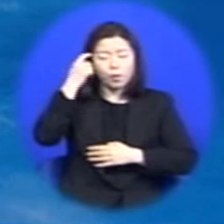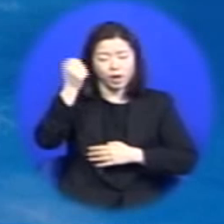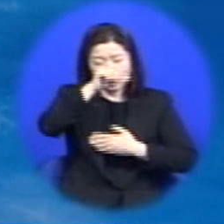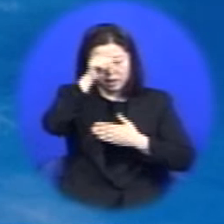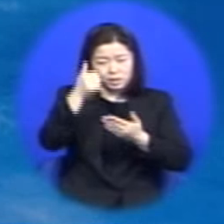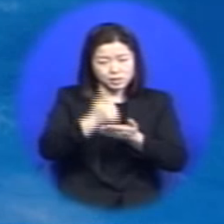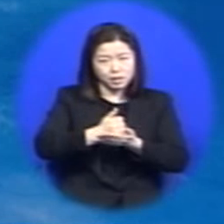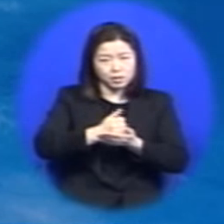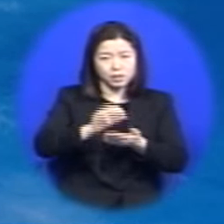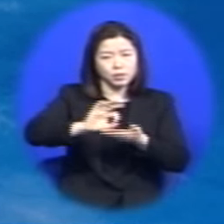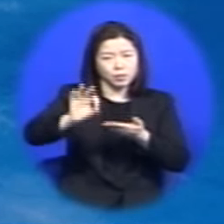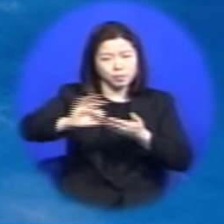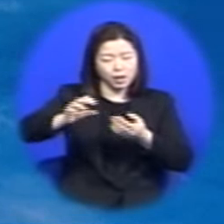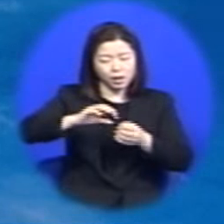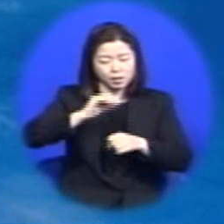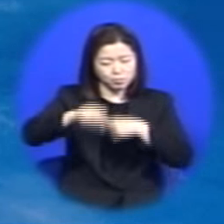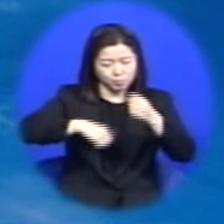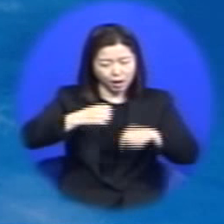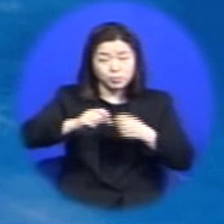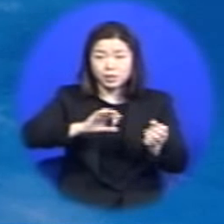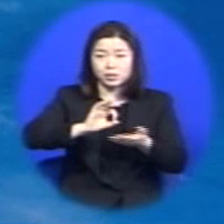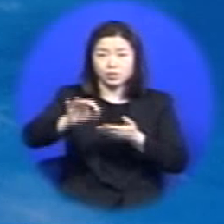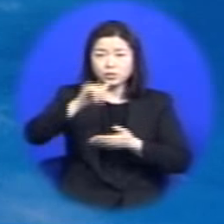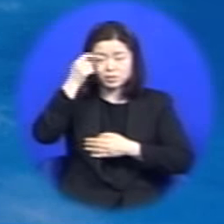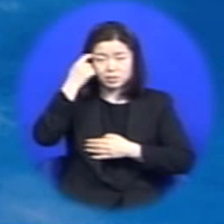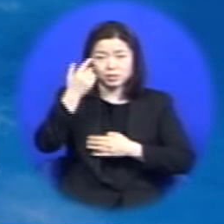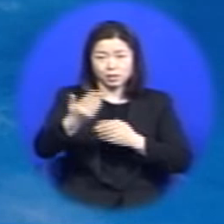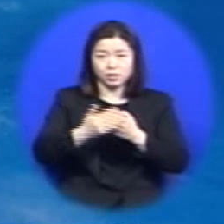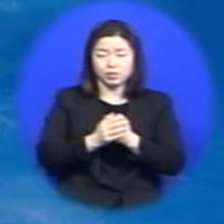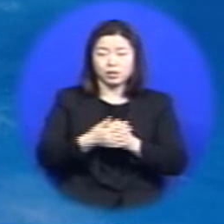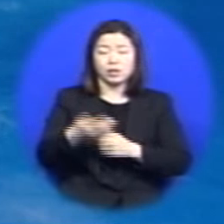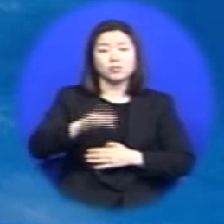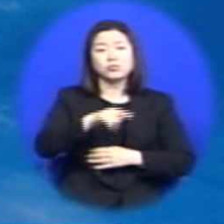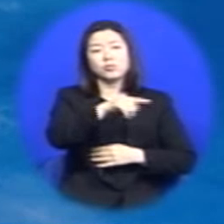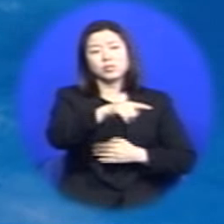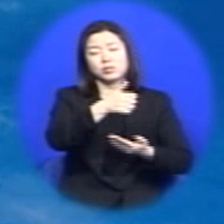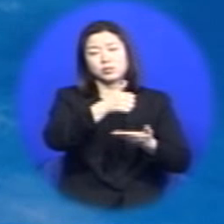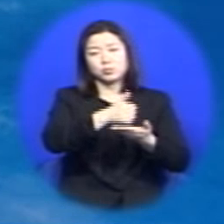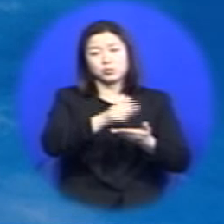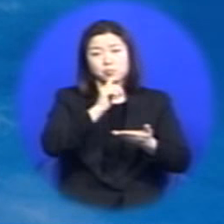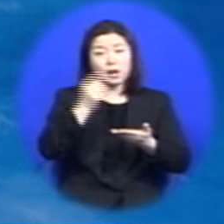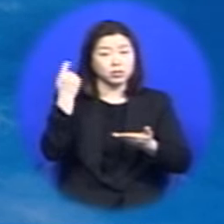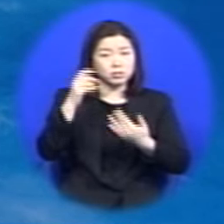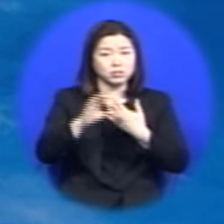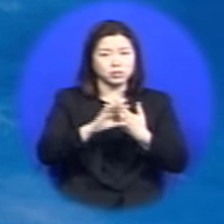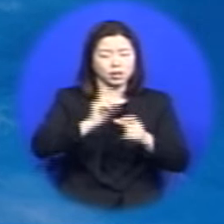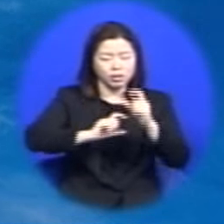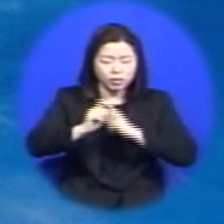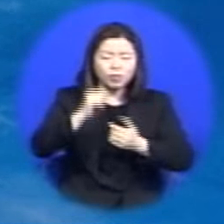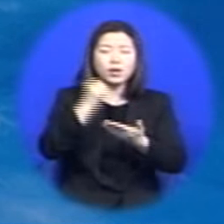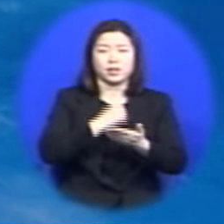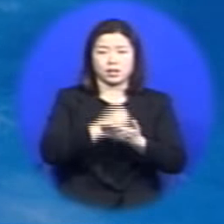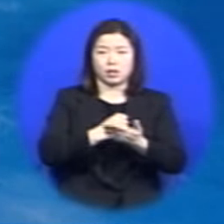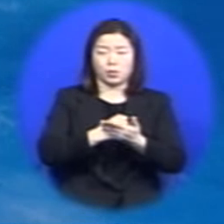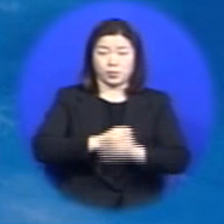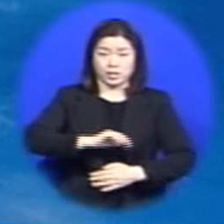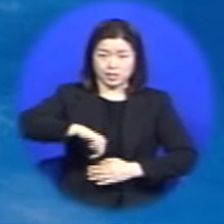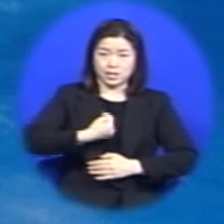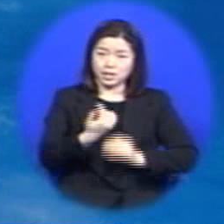수 있나요? 근데 그분의 이야기를 들어보니까 더 안타까워요. 자기가 어릴